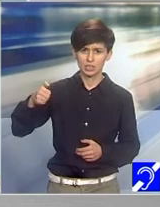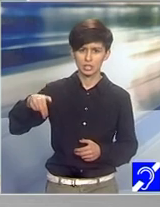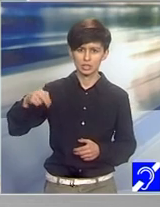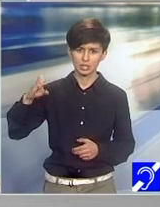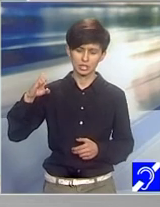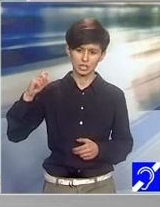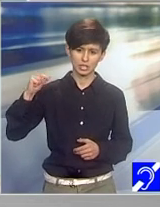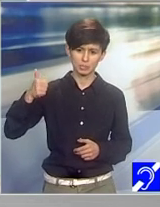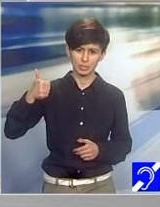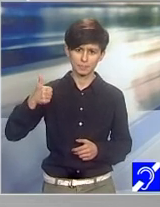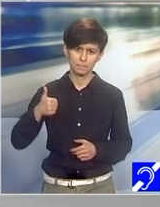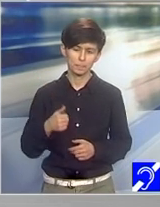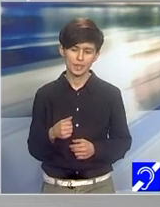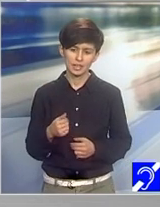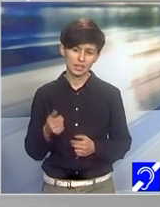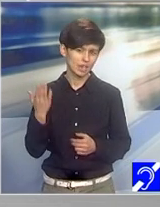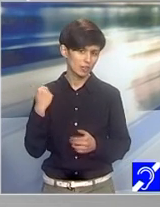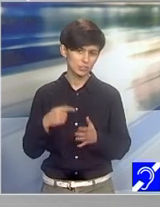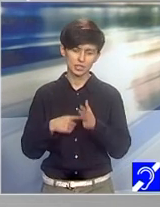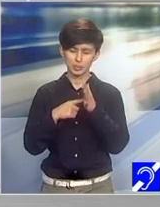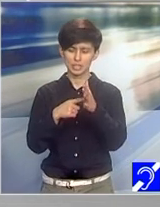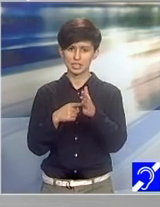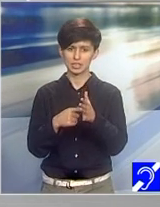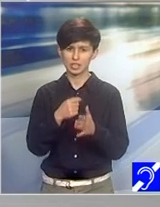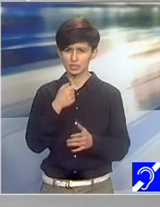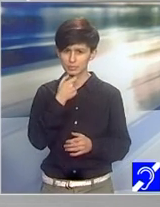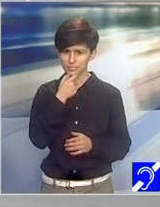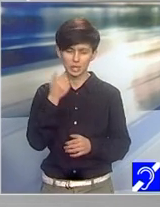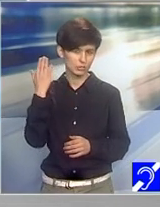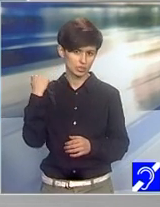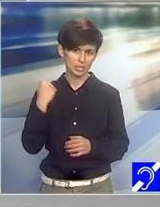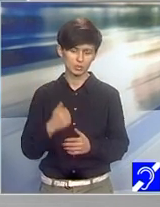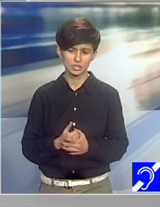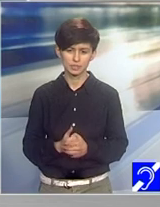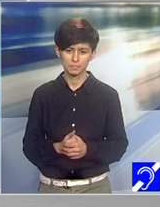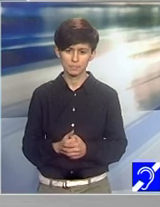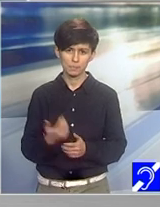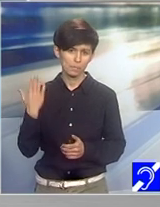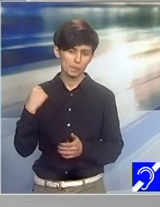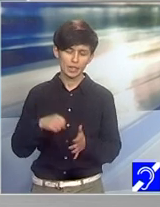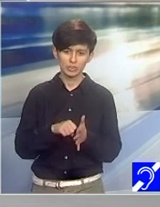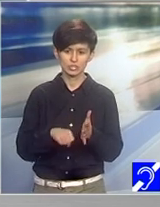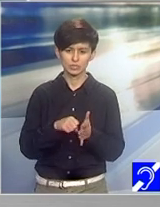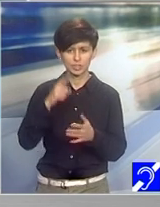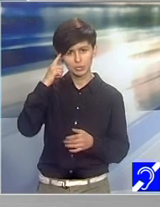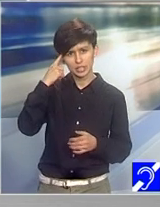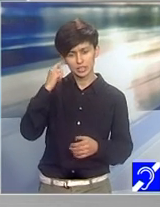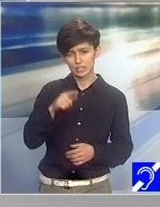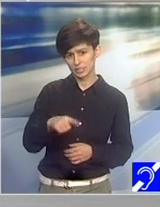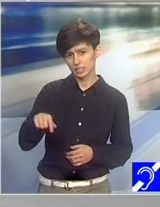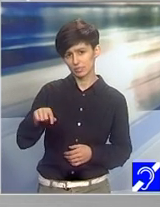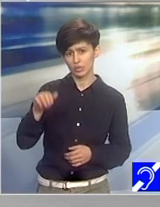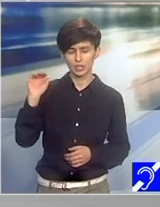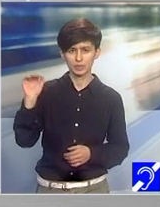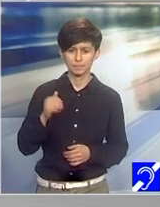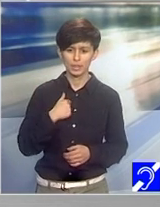urmă cu un an, pe vremea asta. Da, pe vremea asta, acum un an. În ianuarie. E un film despre dumneavoastră sau gândit de dumneavoastră? Eu am